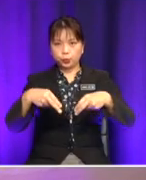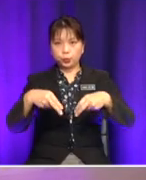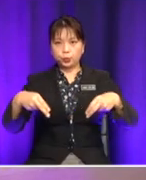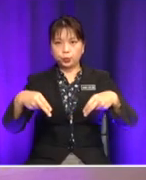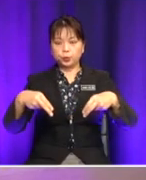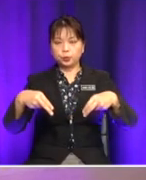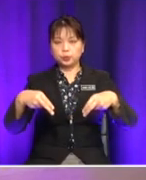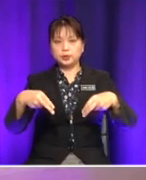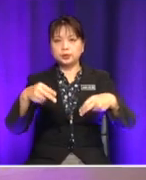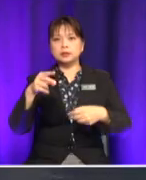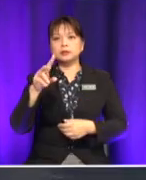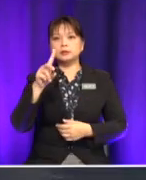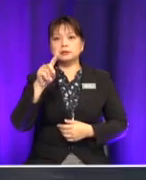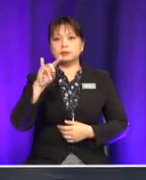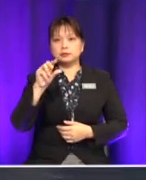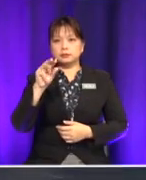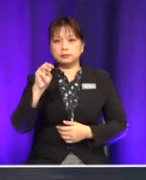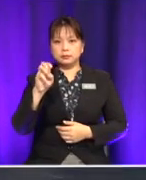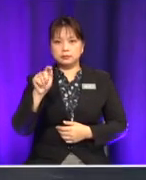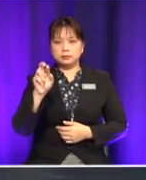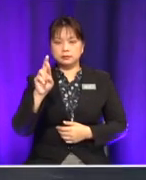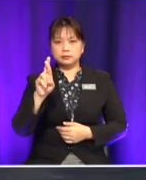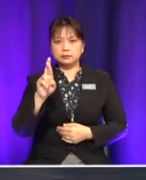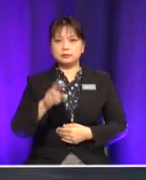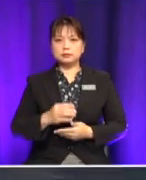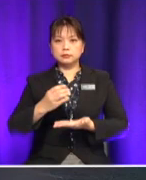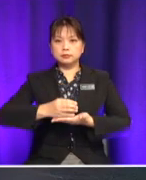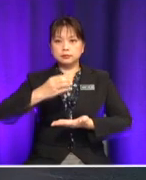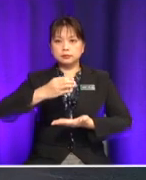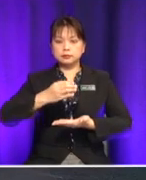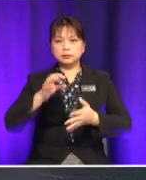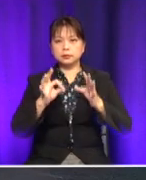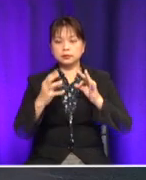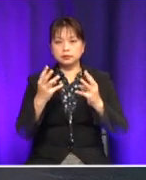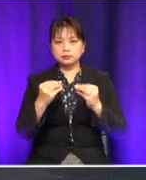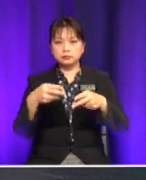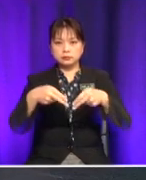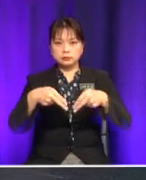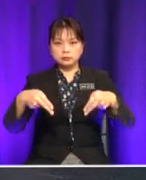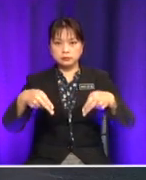guling oke itu kalau ketebalan kertas saya Sebutkan